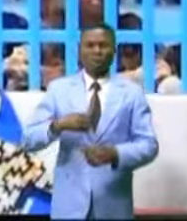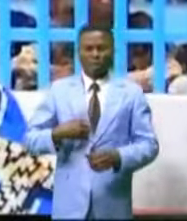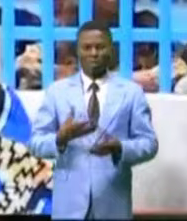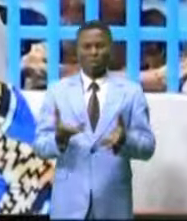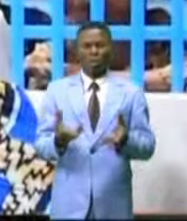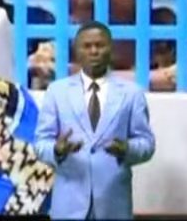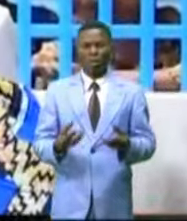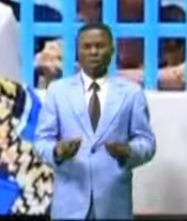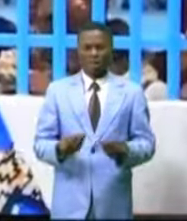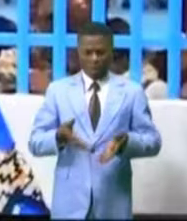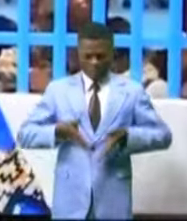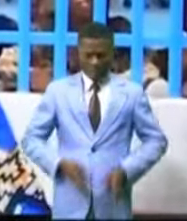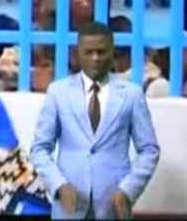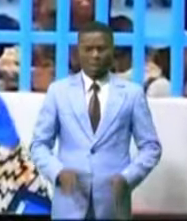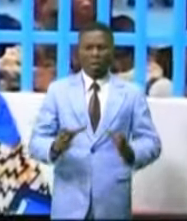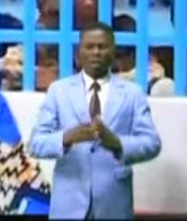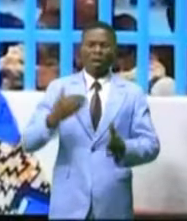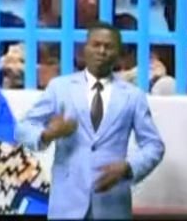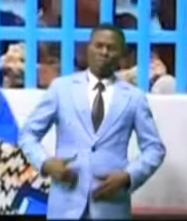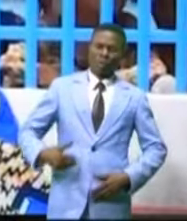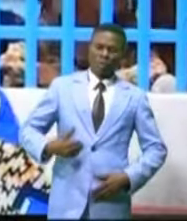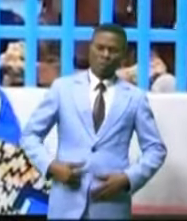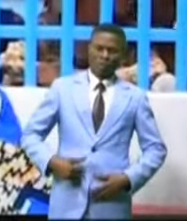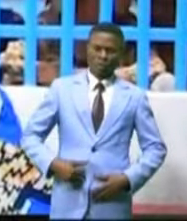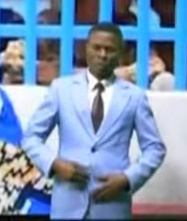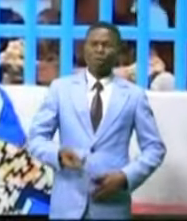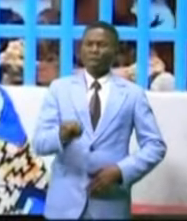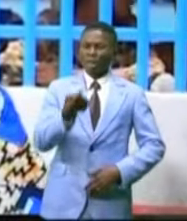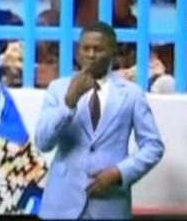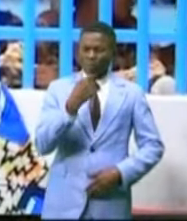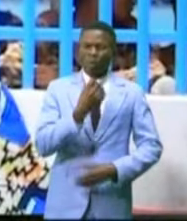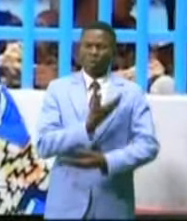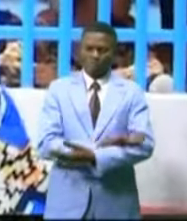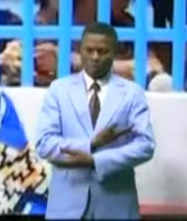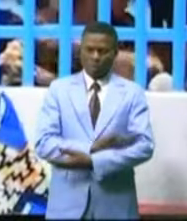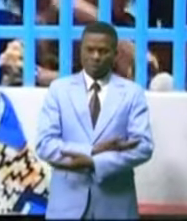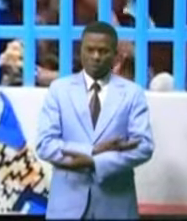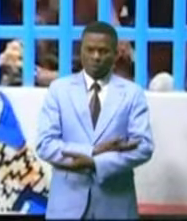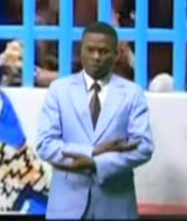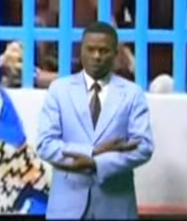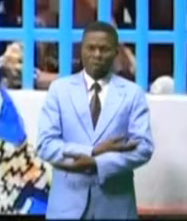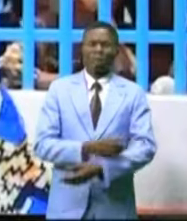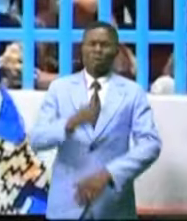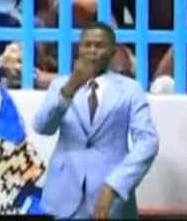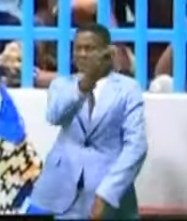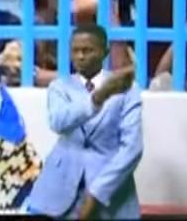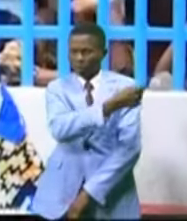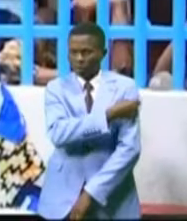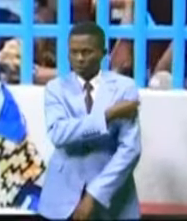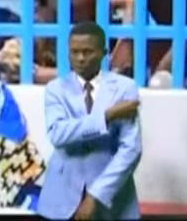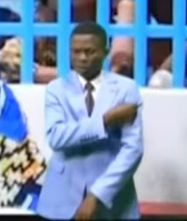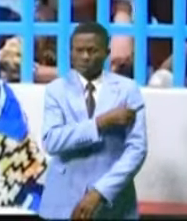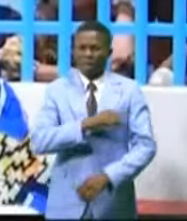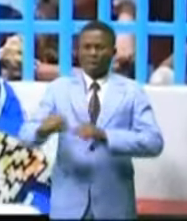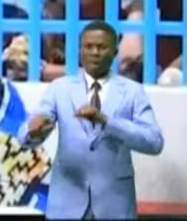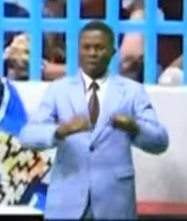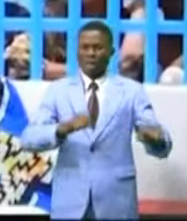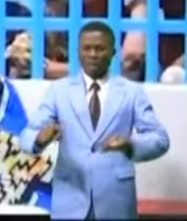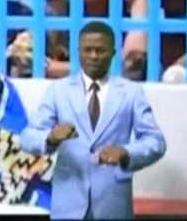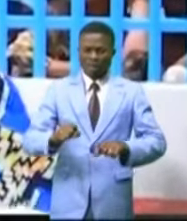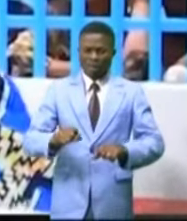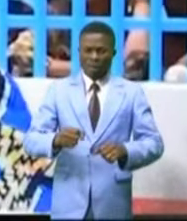les accochchements par césarienne les soins du nouveau né la vaccination les consultations pré et